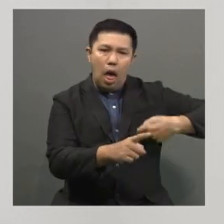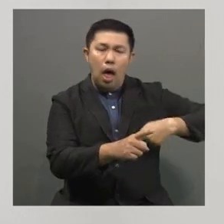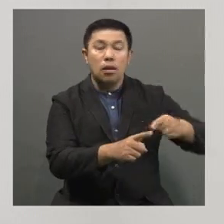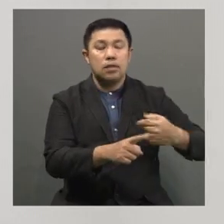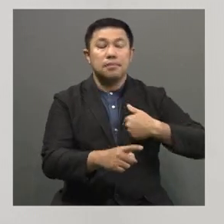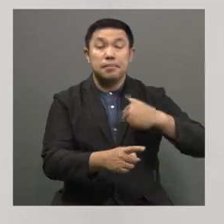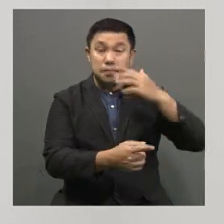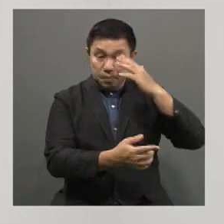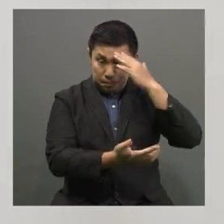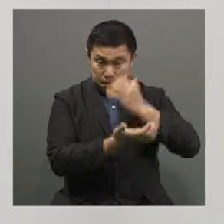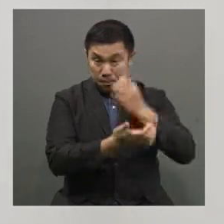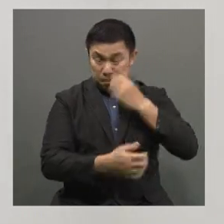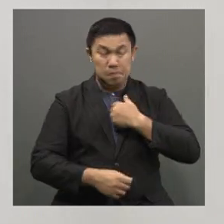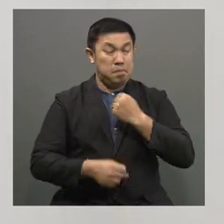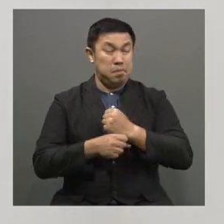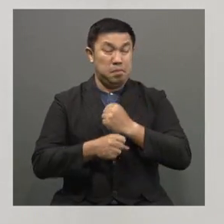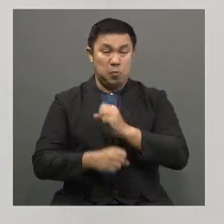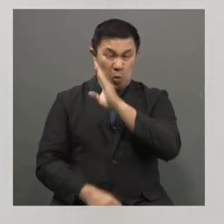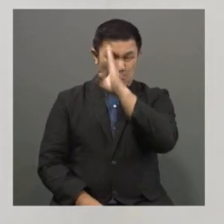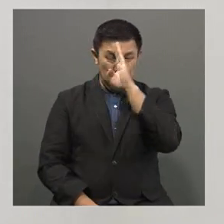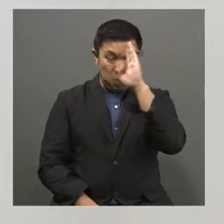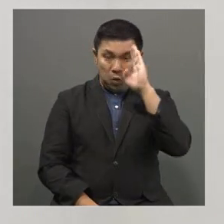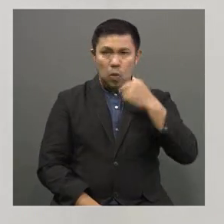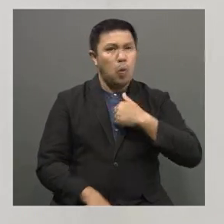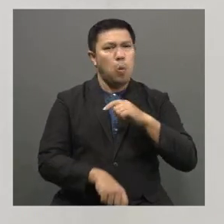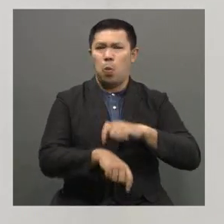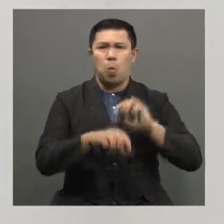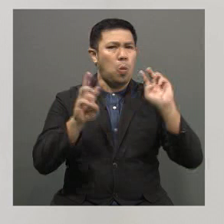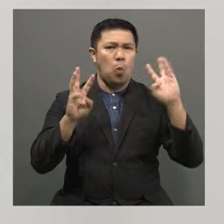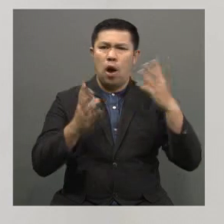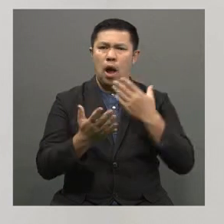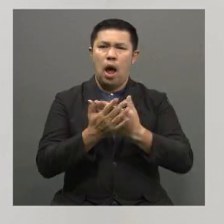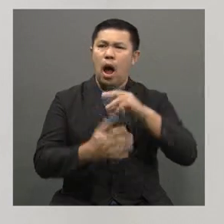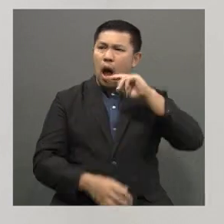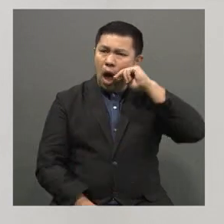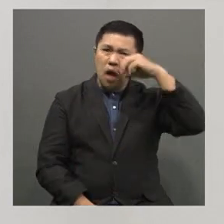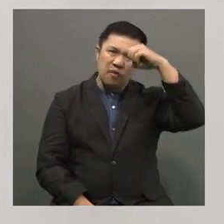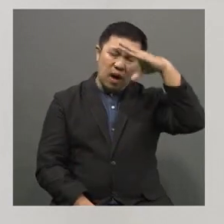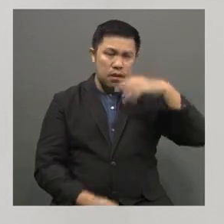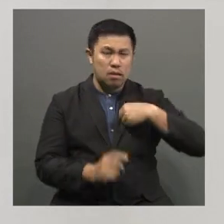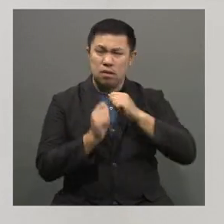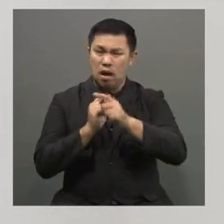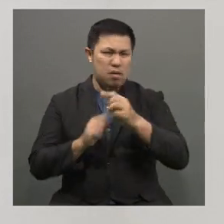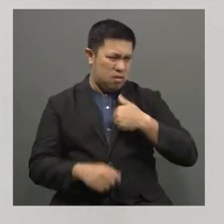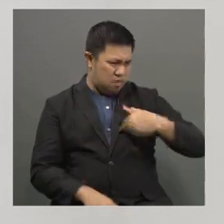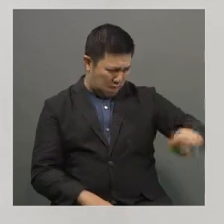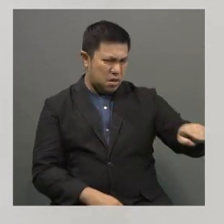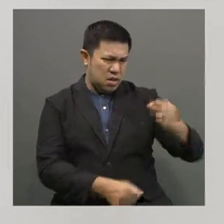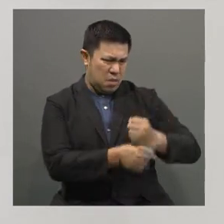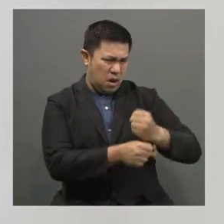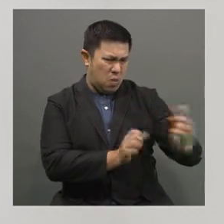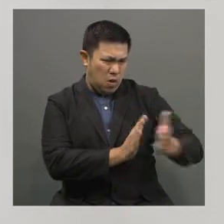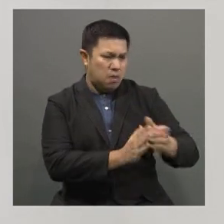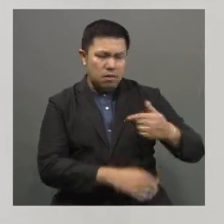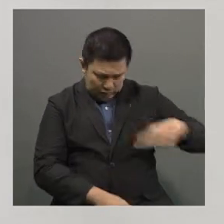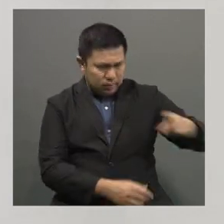อธิบายอย่างนี้นะฮะว่าผมเนี่ยทำงานเยอะมากผมไม่มีเวลาหรอกที่จะไปจ่ายสมมุติค่าน้ำค่าไฟค่าอะไรใดๆผมก็ให้ลูกน้องไปไปดำเนินการเรื่องค่า